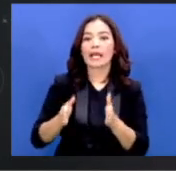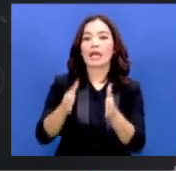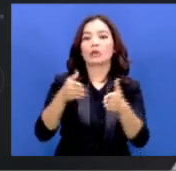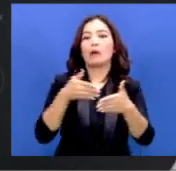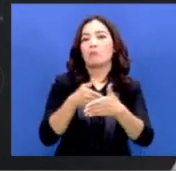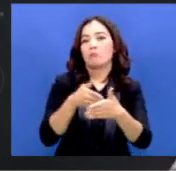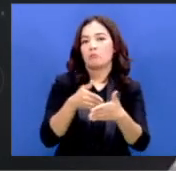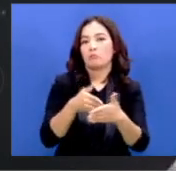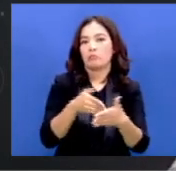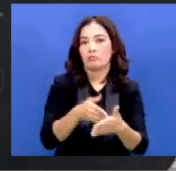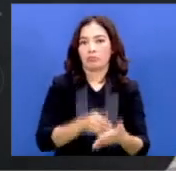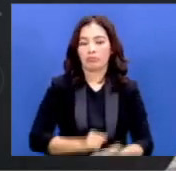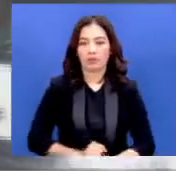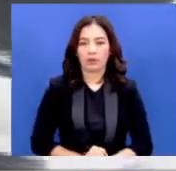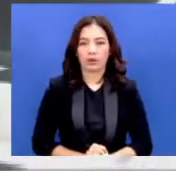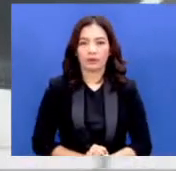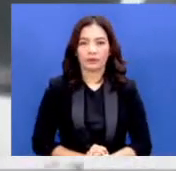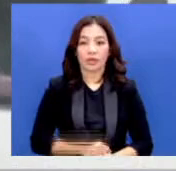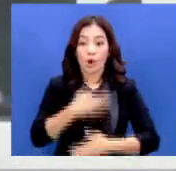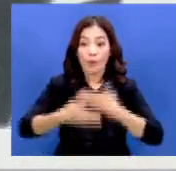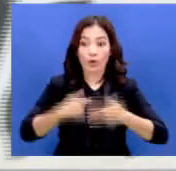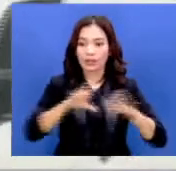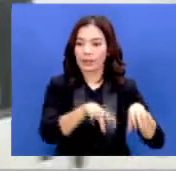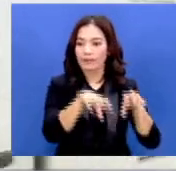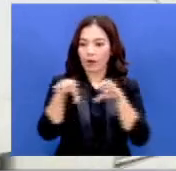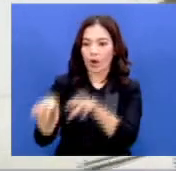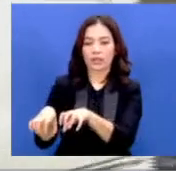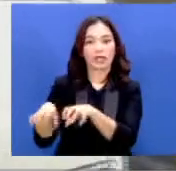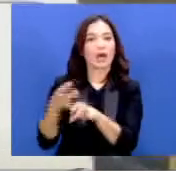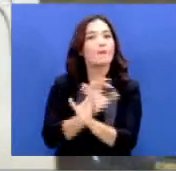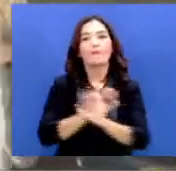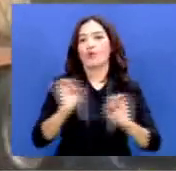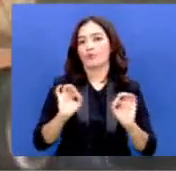terhambat. Sementara itu, proses evakuasi belum